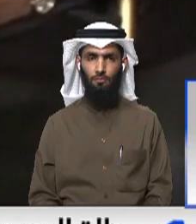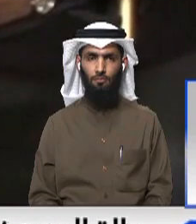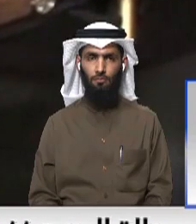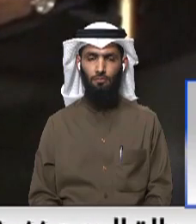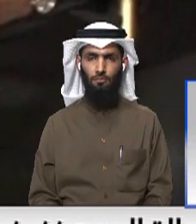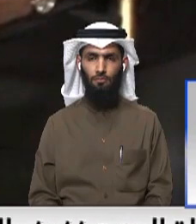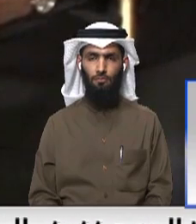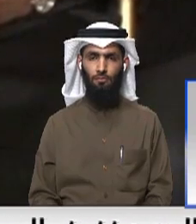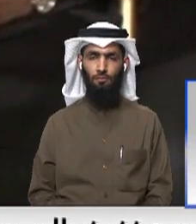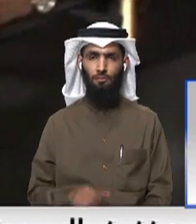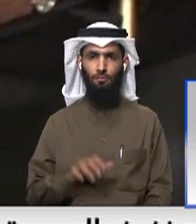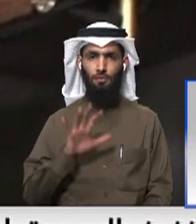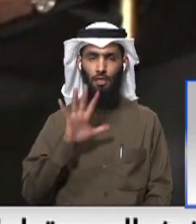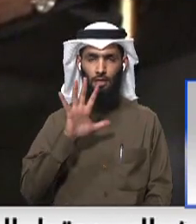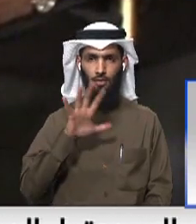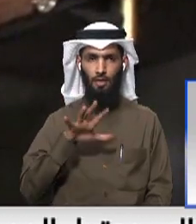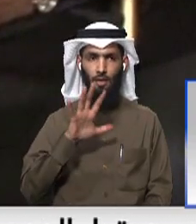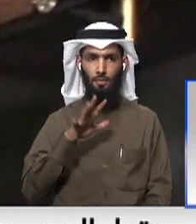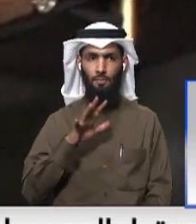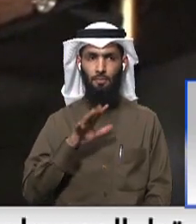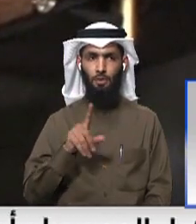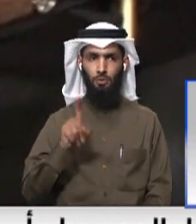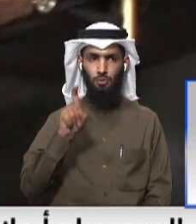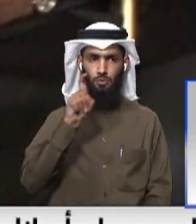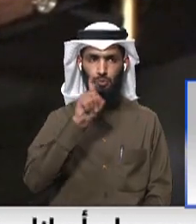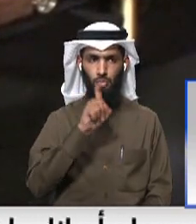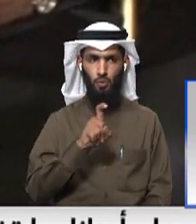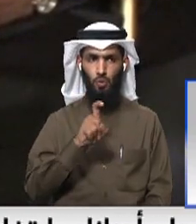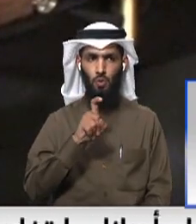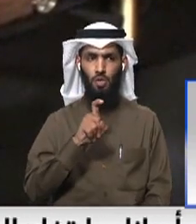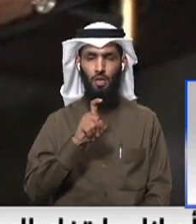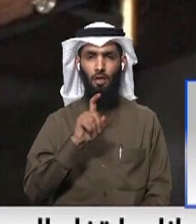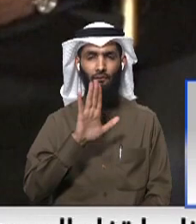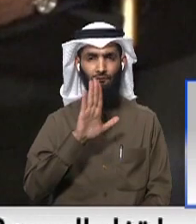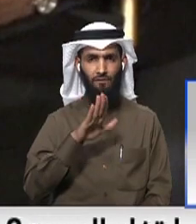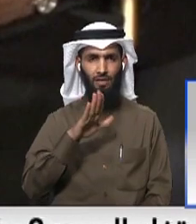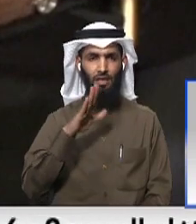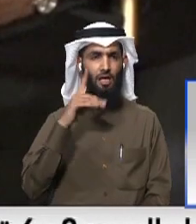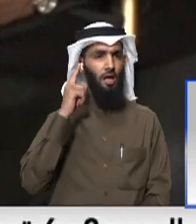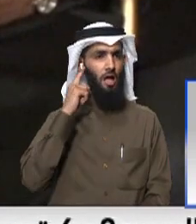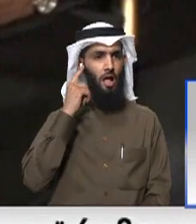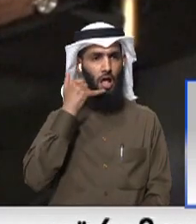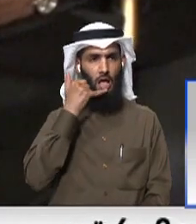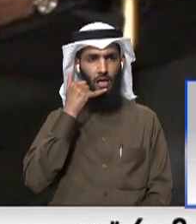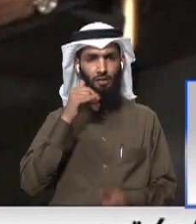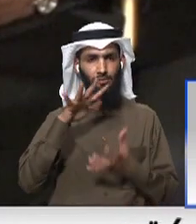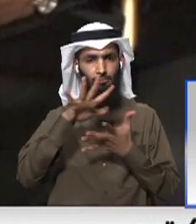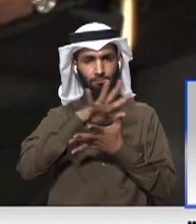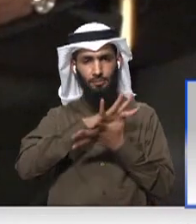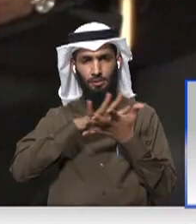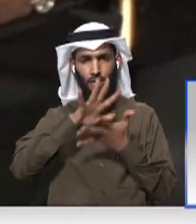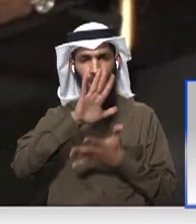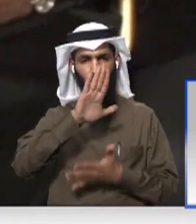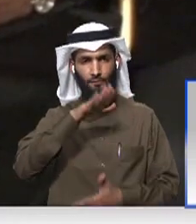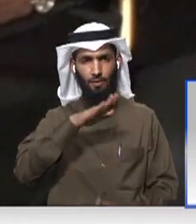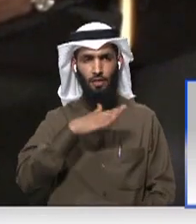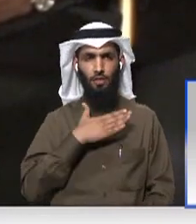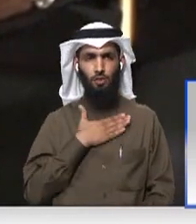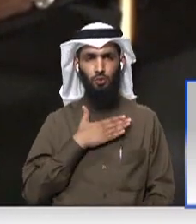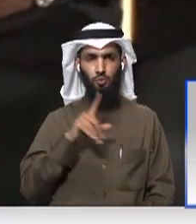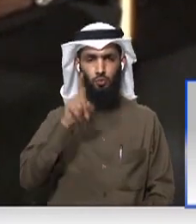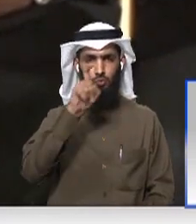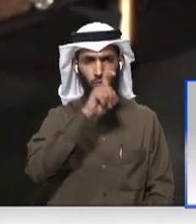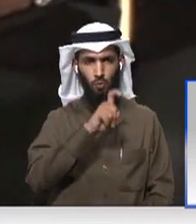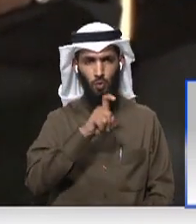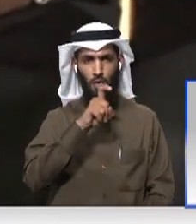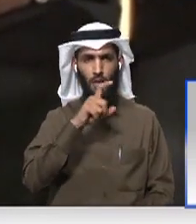سياسي. نعم، أعاود السؤال لوجود خلل في الصوت. بعد مرور نحو أسبوع من الانتخابات، إلى أين يتجه المشهد